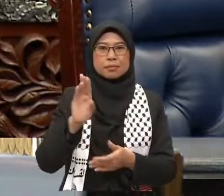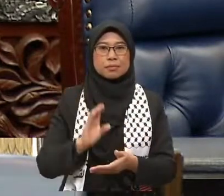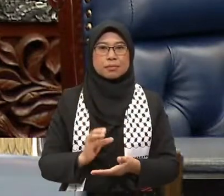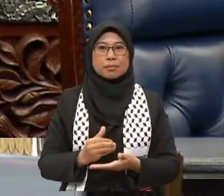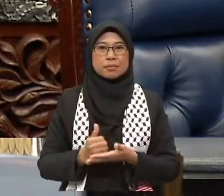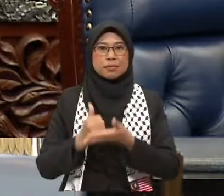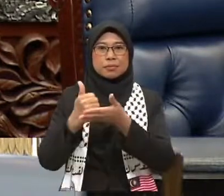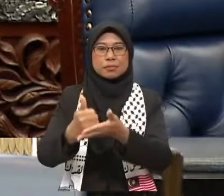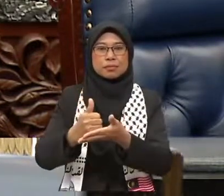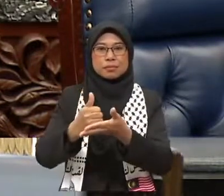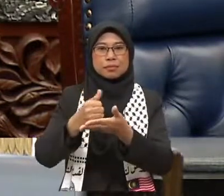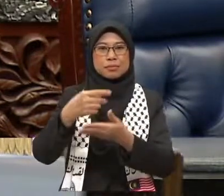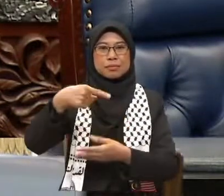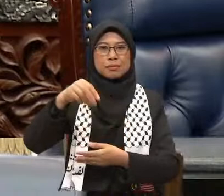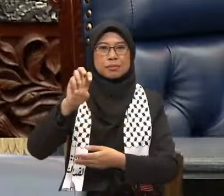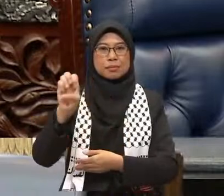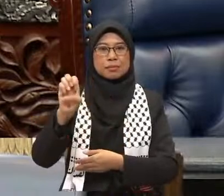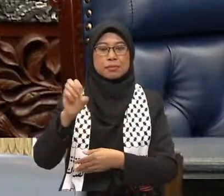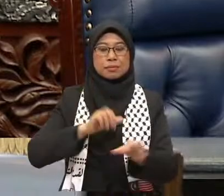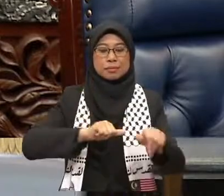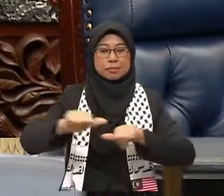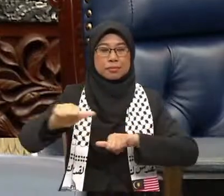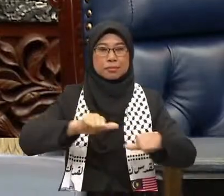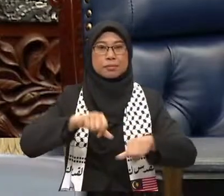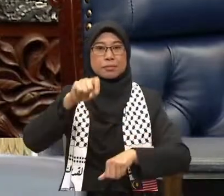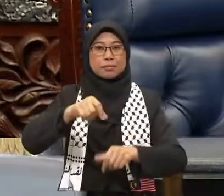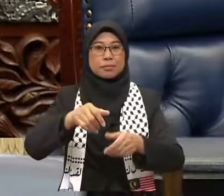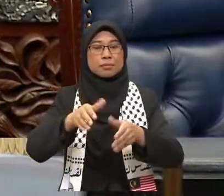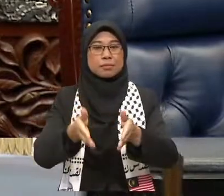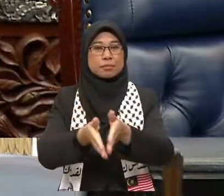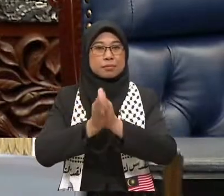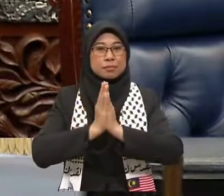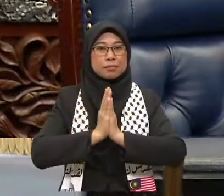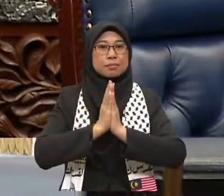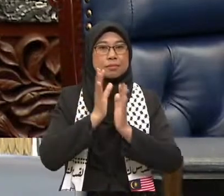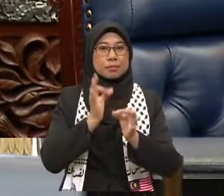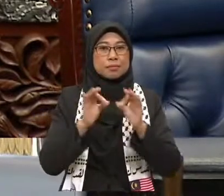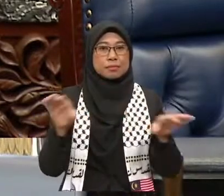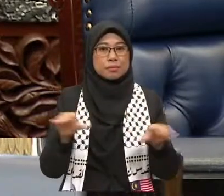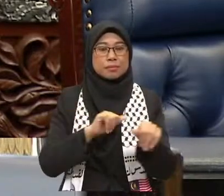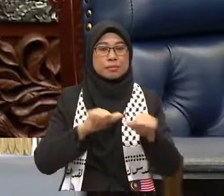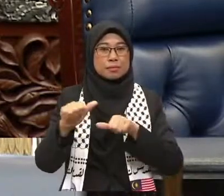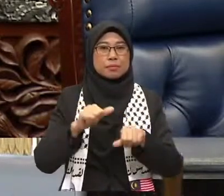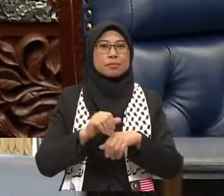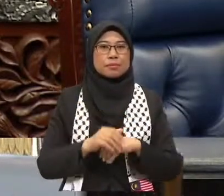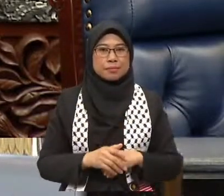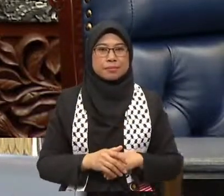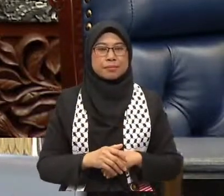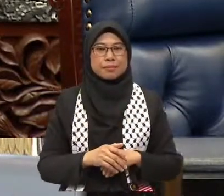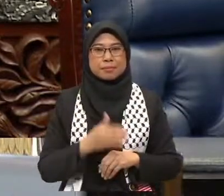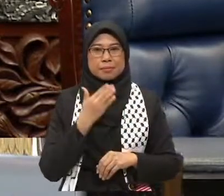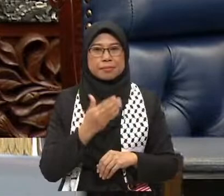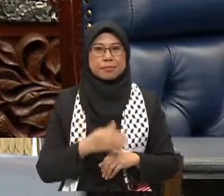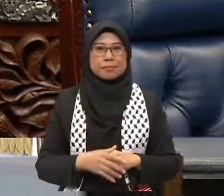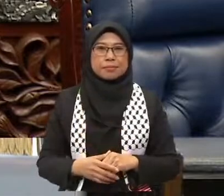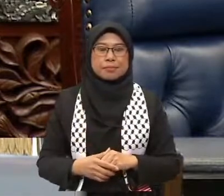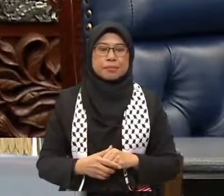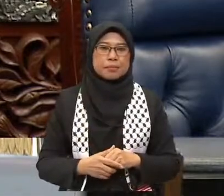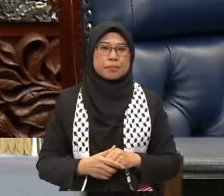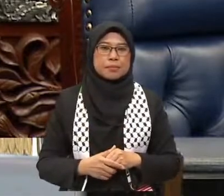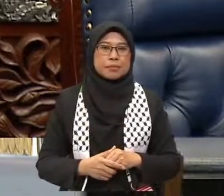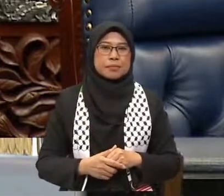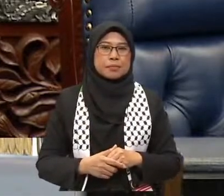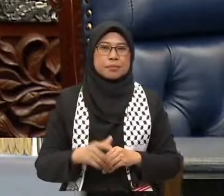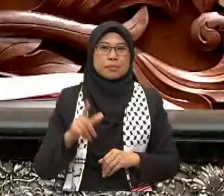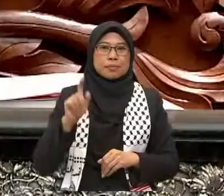pawe dan untuk aktiviti mereka mereka boleh memohon kalau mereka menjalankan aktiviti pawe ini Terima kasih saya jbut